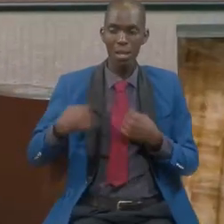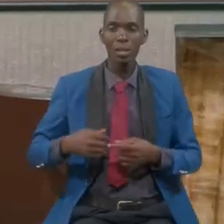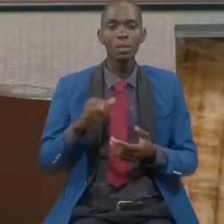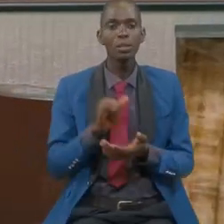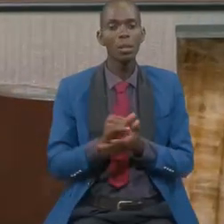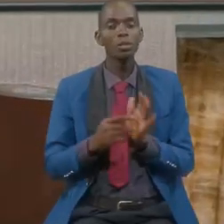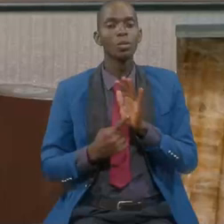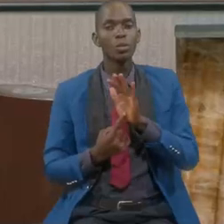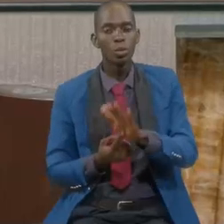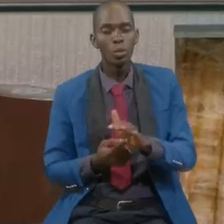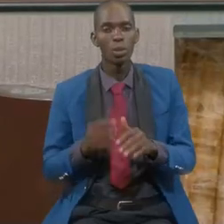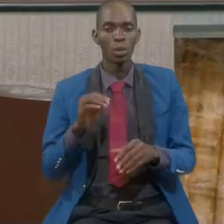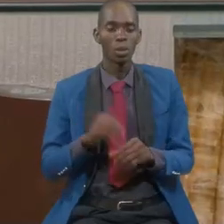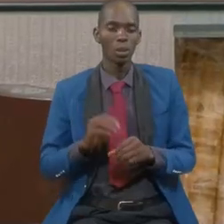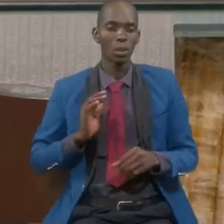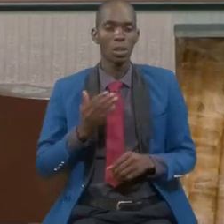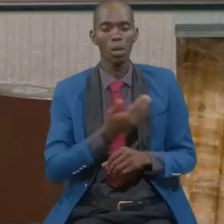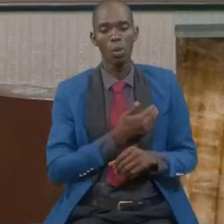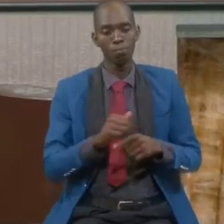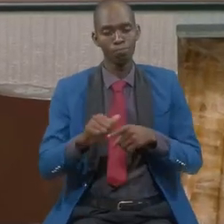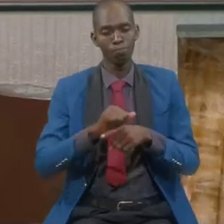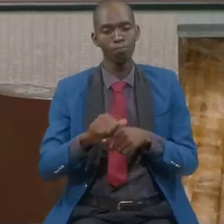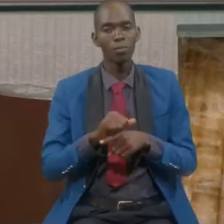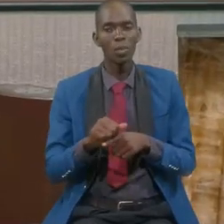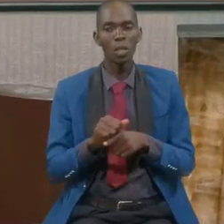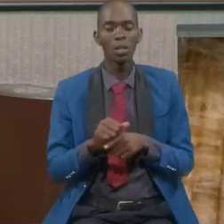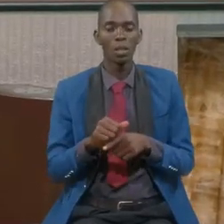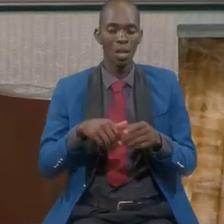concevons dans le cœur qui se montre